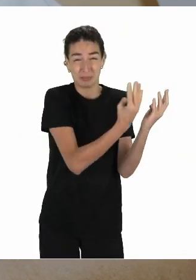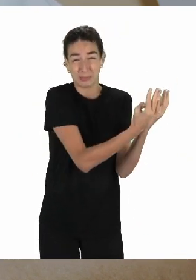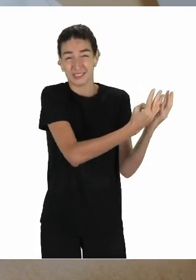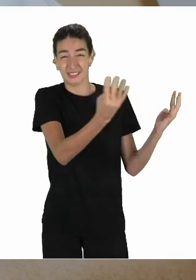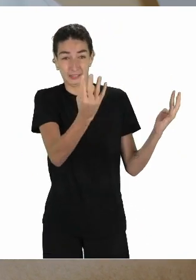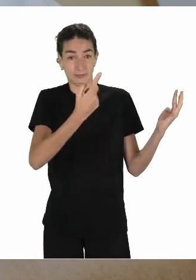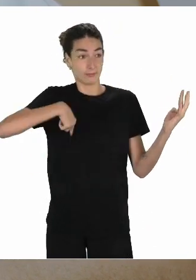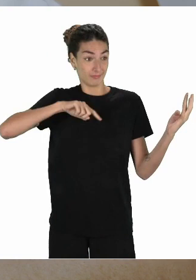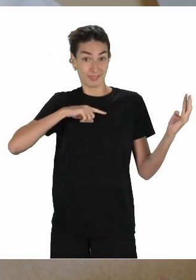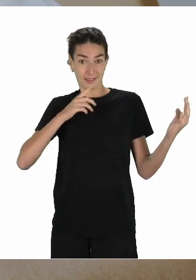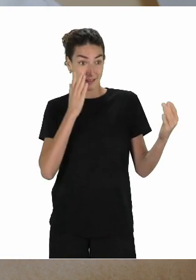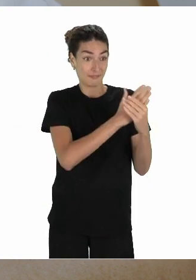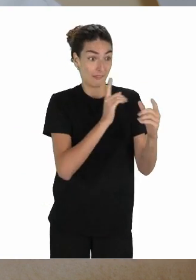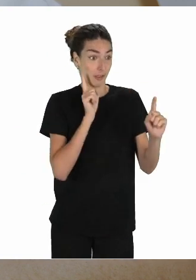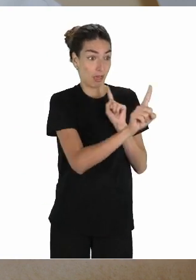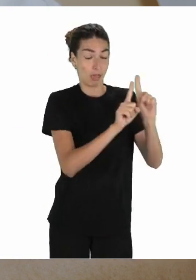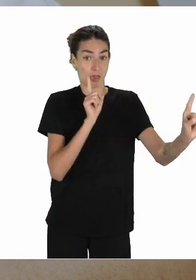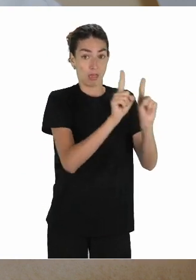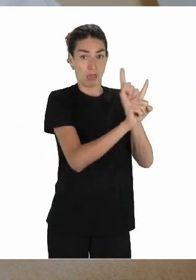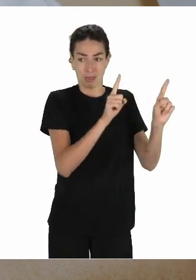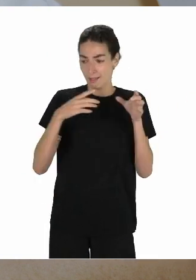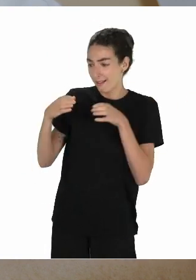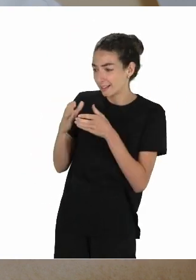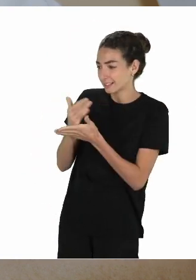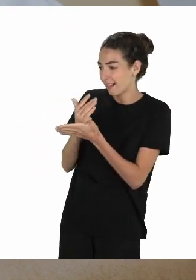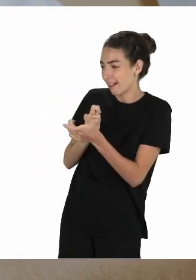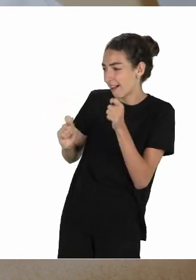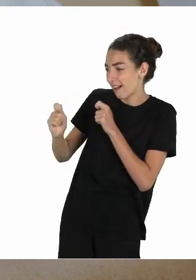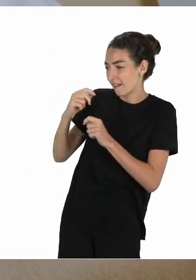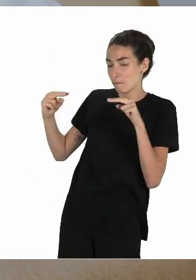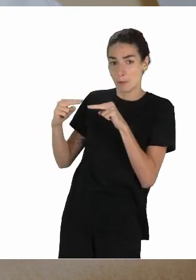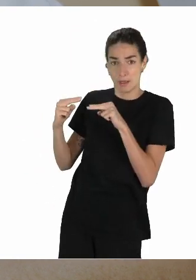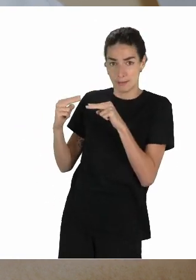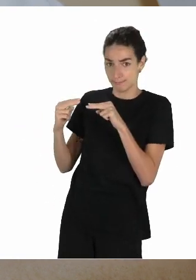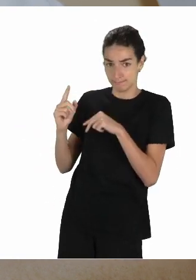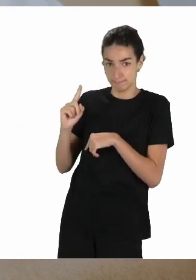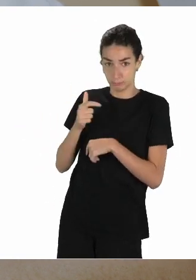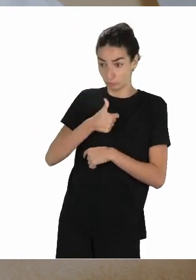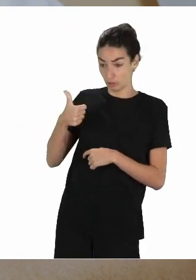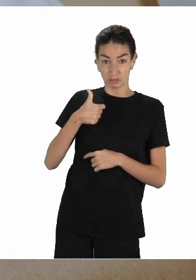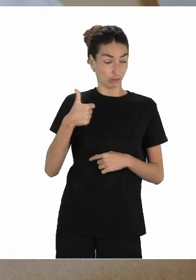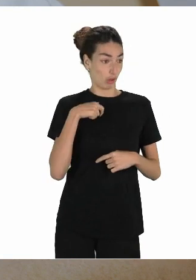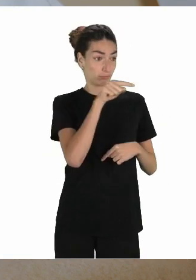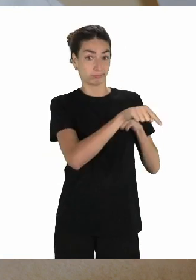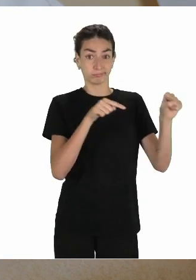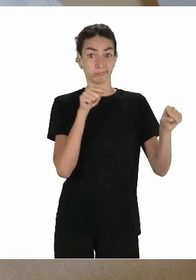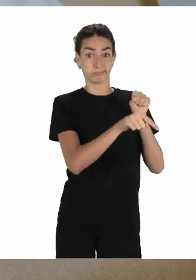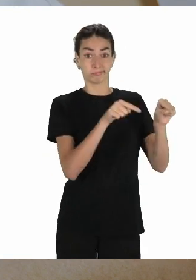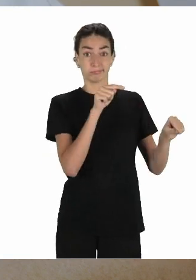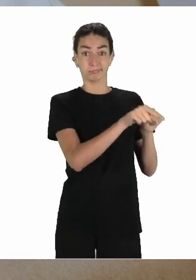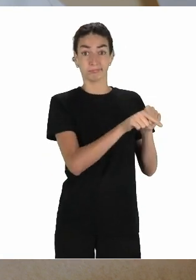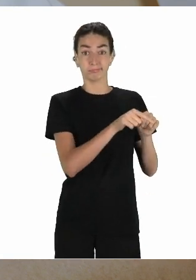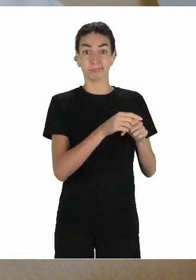bénéficiaires, on n'avait pas la possibilité de se voir entre les salariés et on était